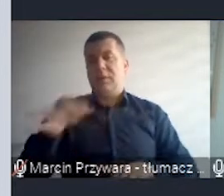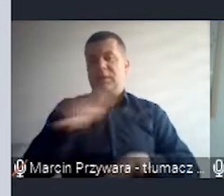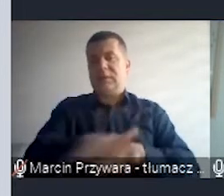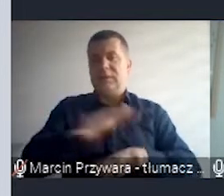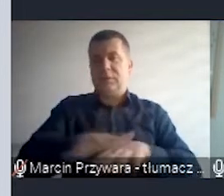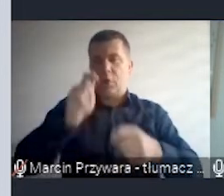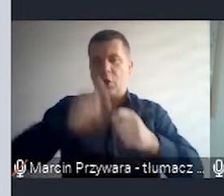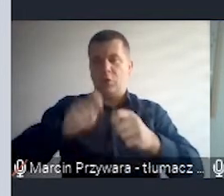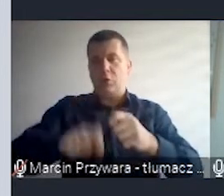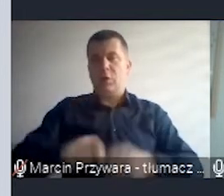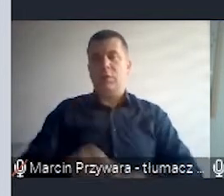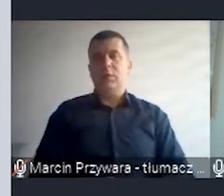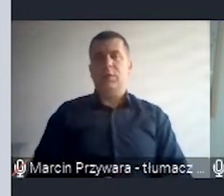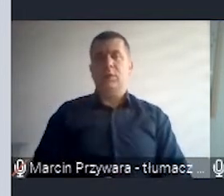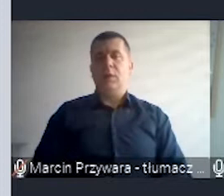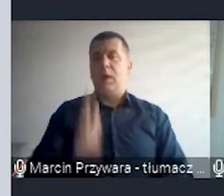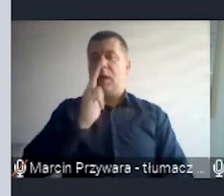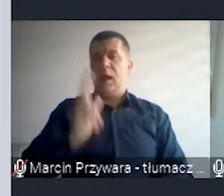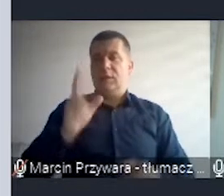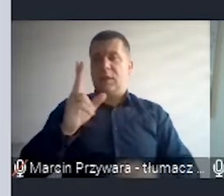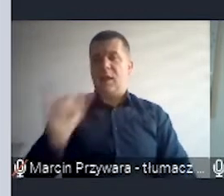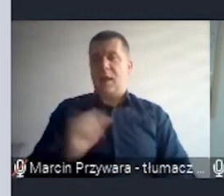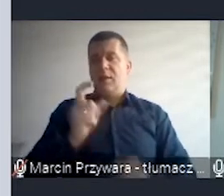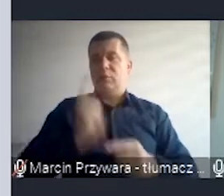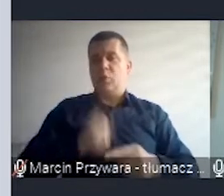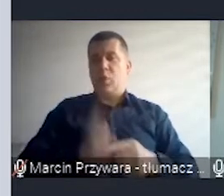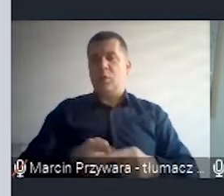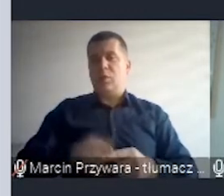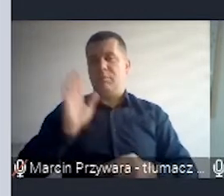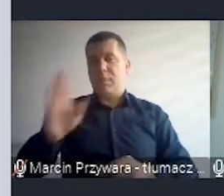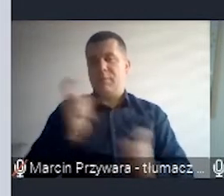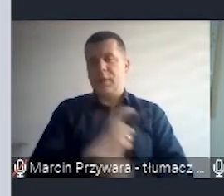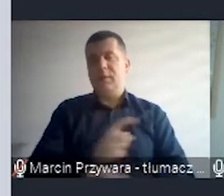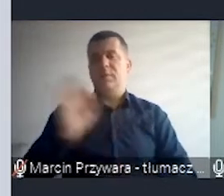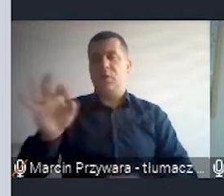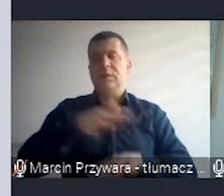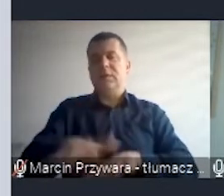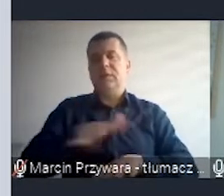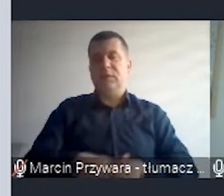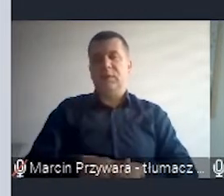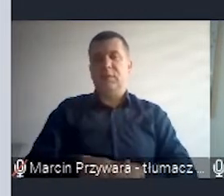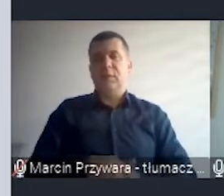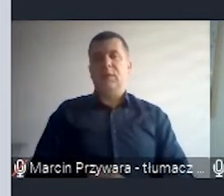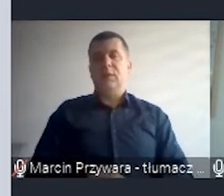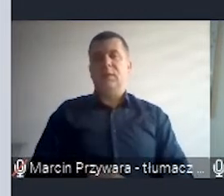kontroli. I każdy kraj członkowski ma system kontroli i w tym